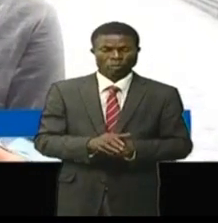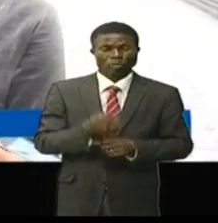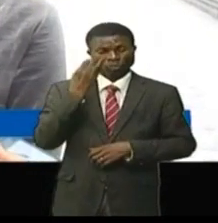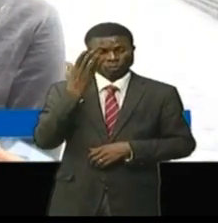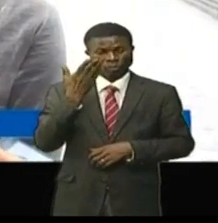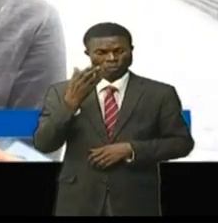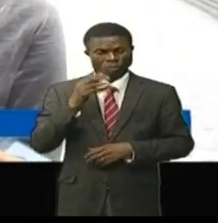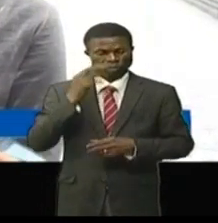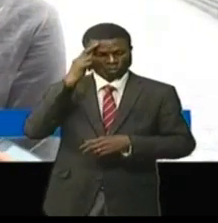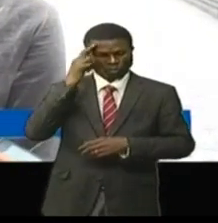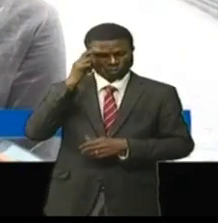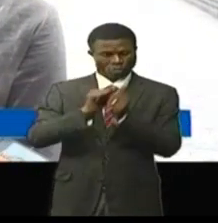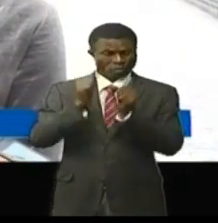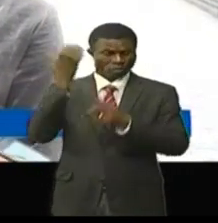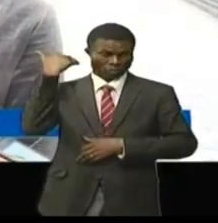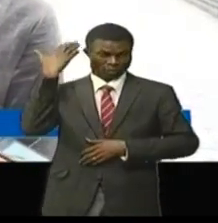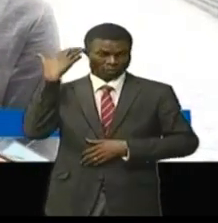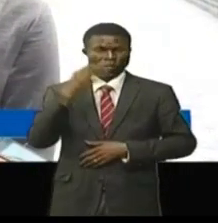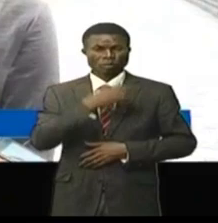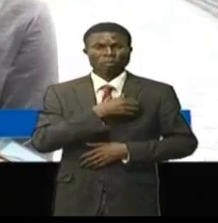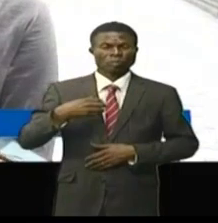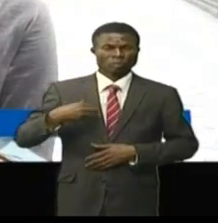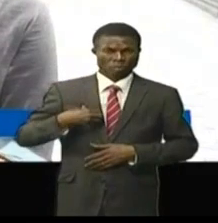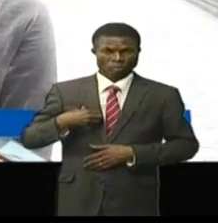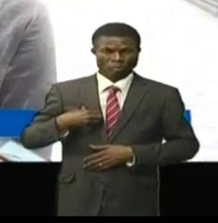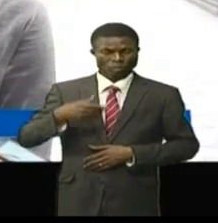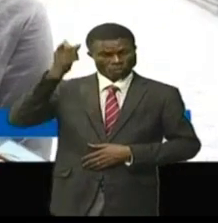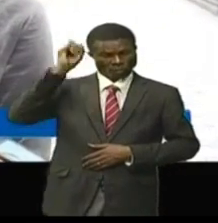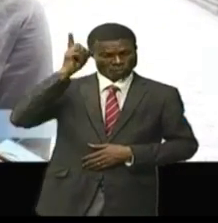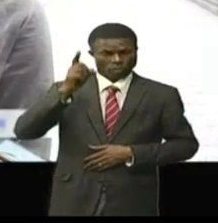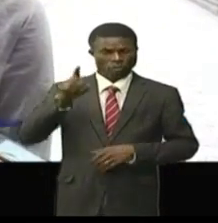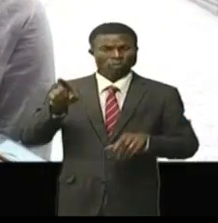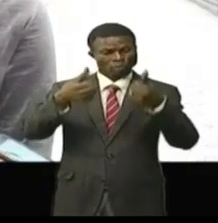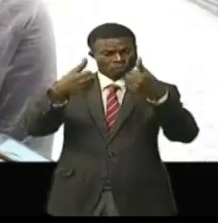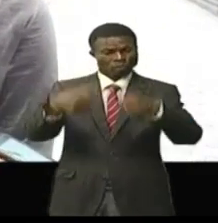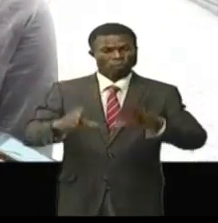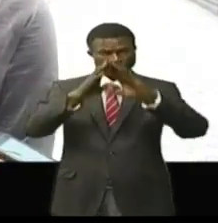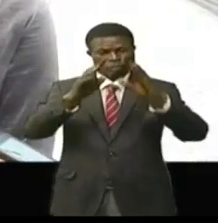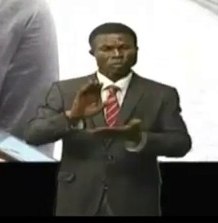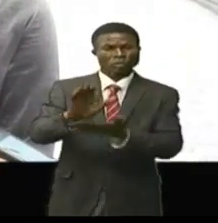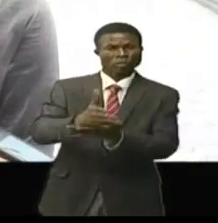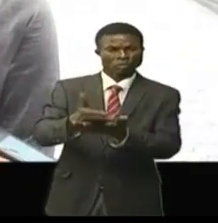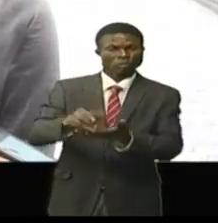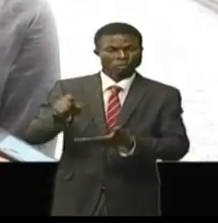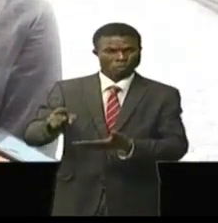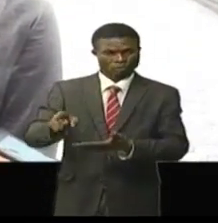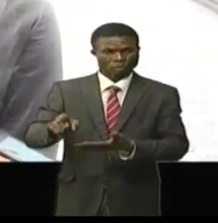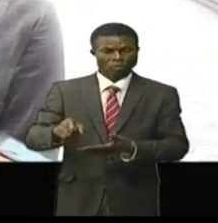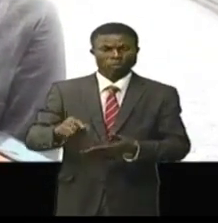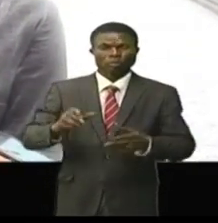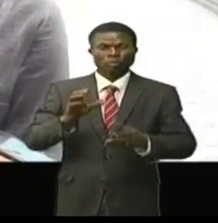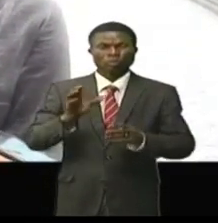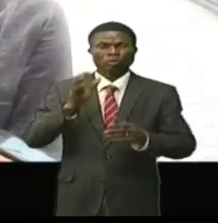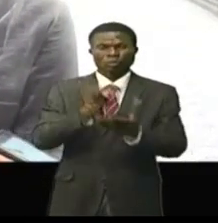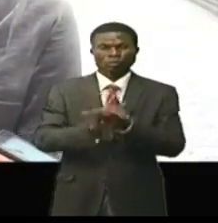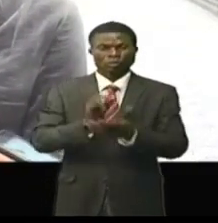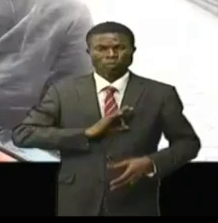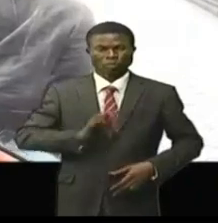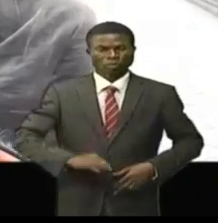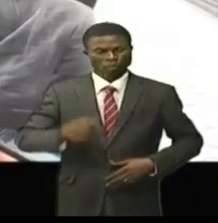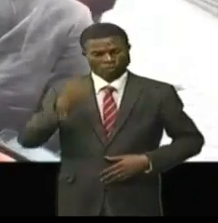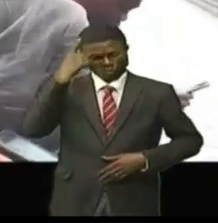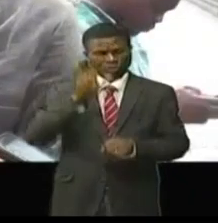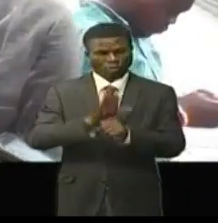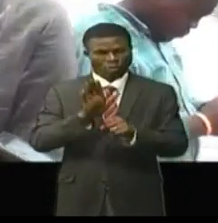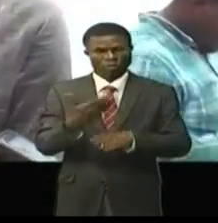arrière par rapport à l'histoire, je pense que la femme, elle était vraiment domestiquée à l'époque, tu vois. Et aujourd'hui, grâce à la première dame, nous avons compris beaucoup de